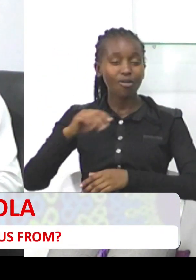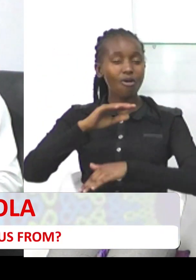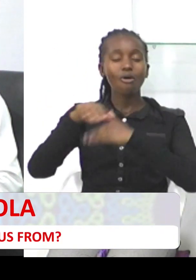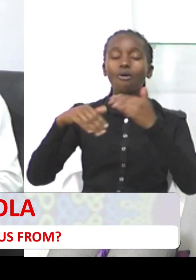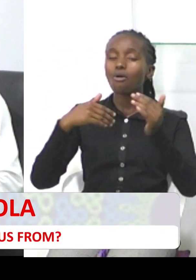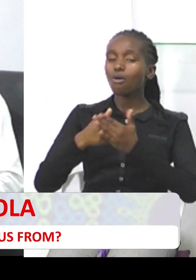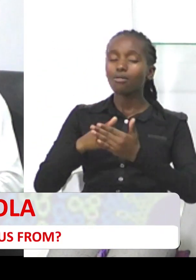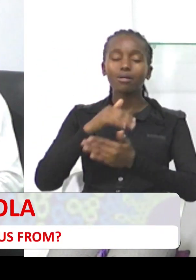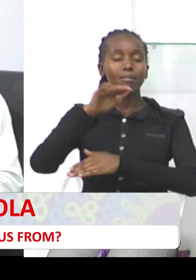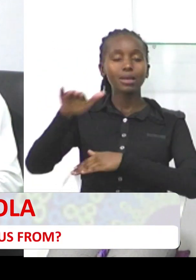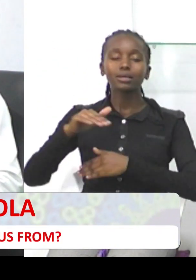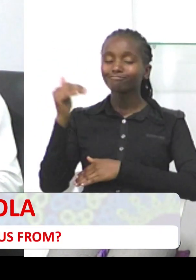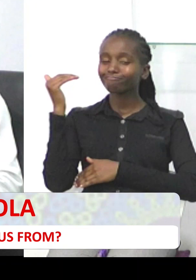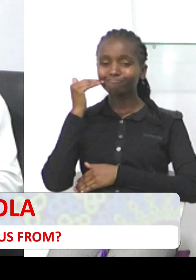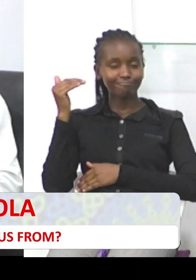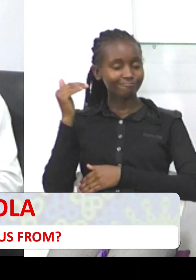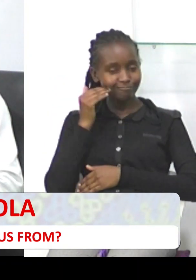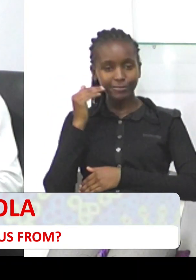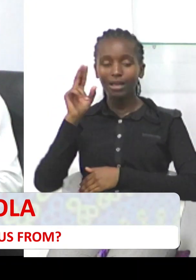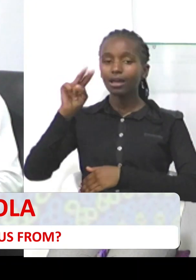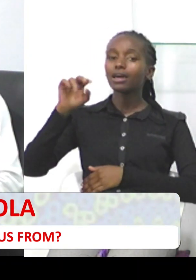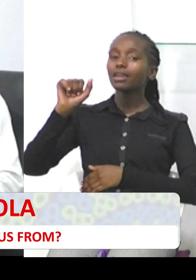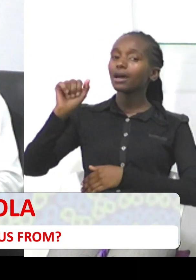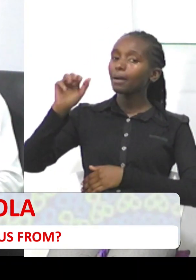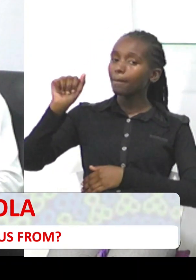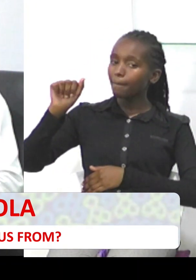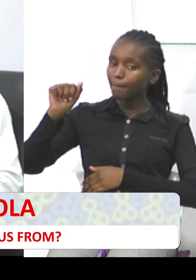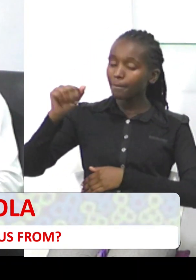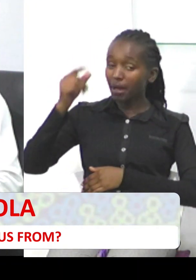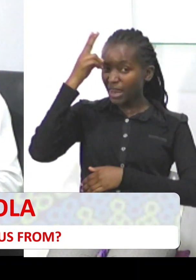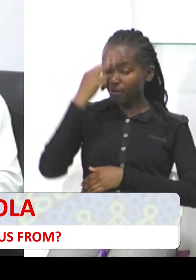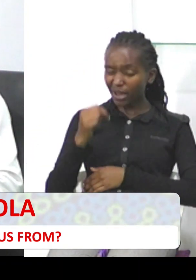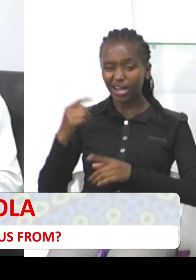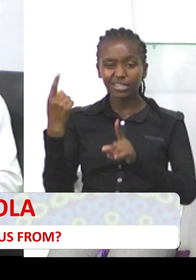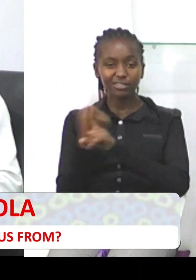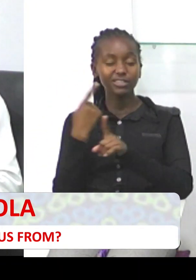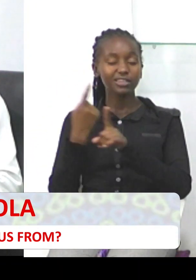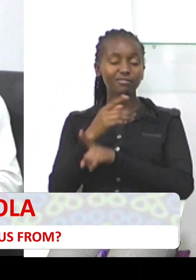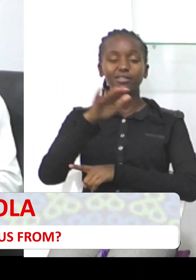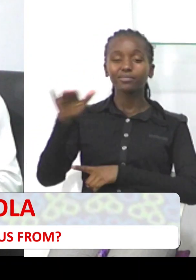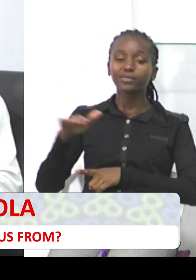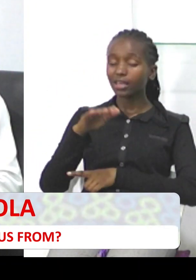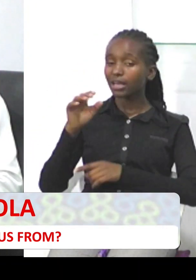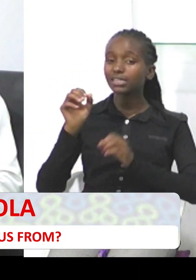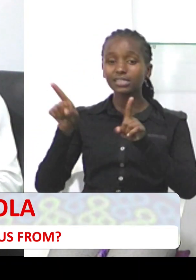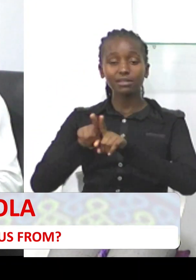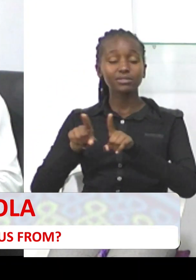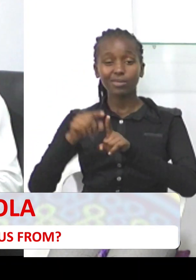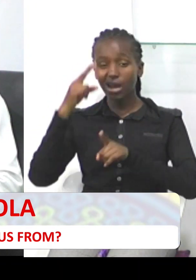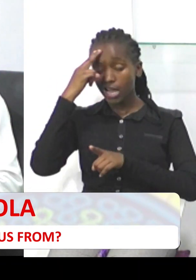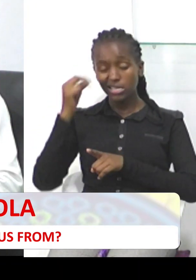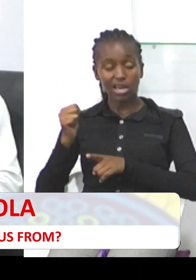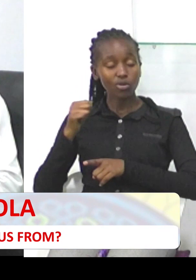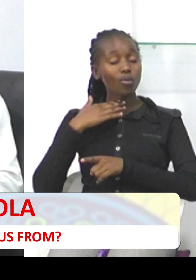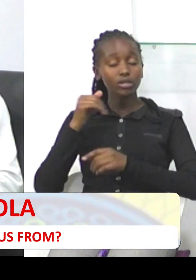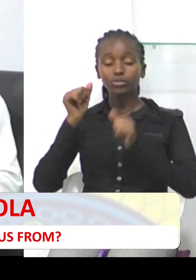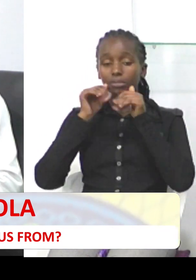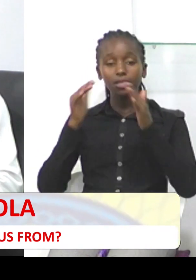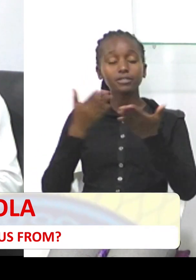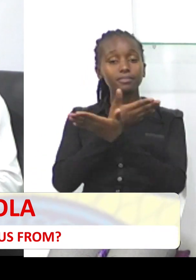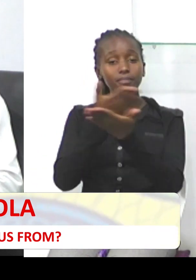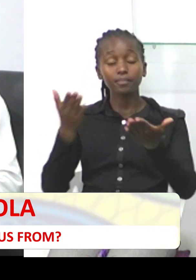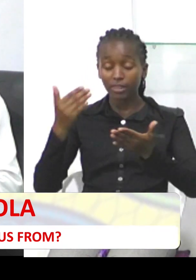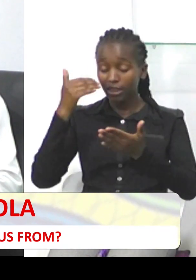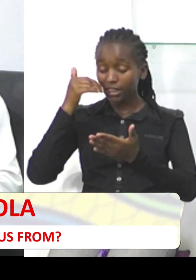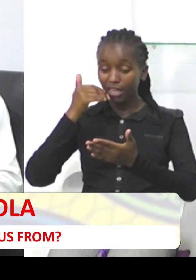Manga. God bless you so much. Watu wangu wa Kajiado. Wa nisisahau. Mungu awabariki sana. Mungu awabariki sana kwa kuendelea kutune in.